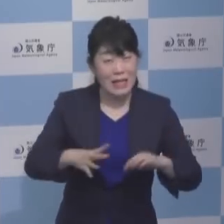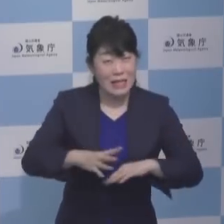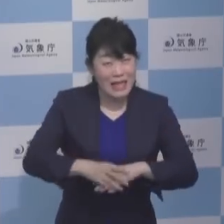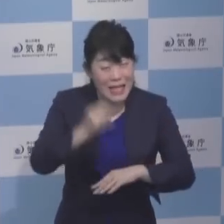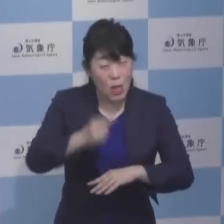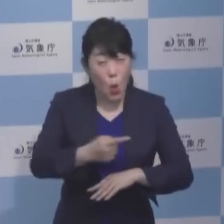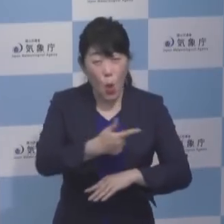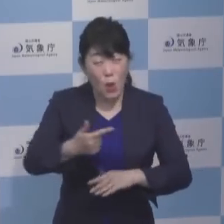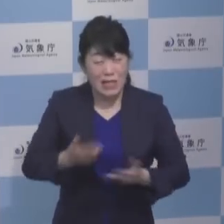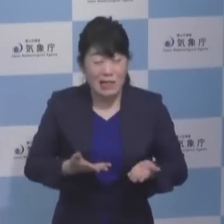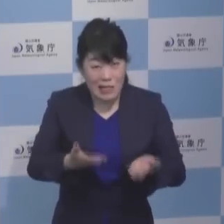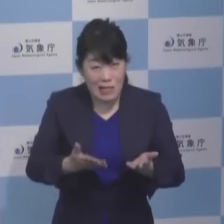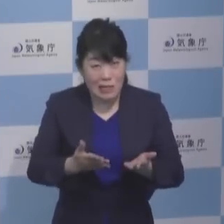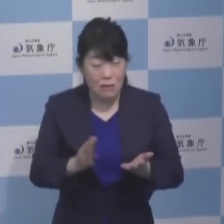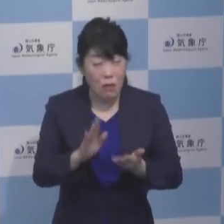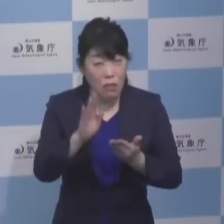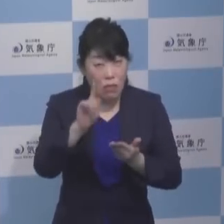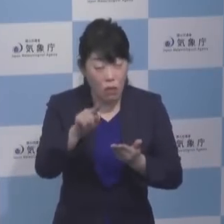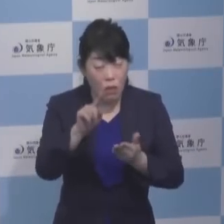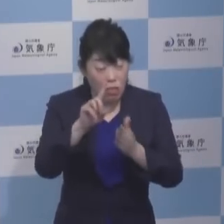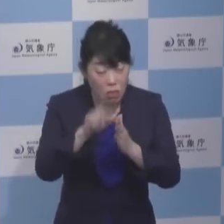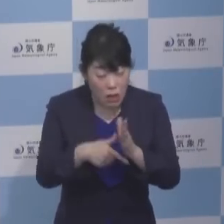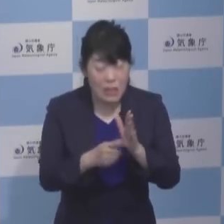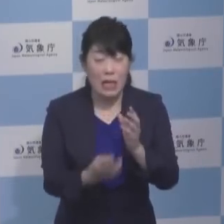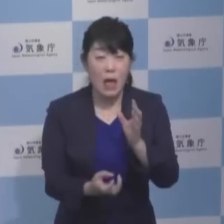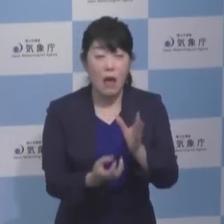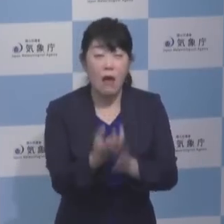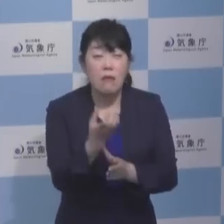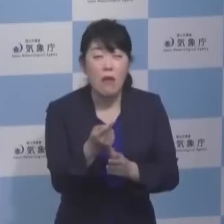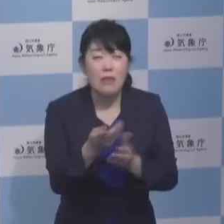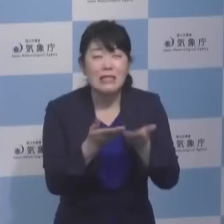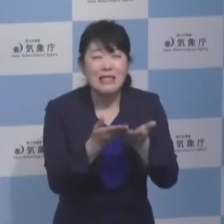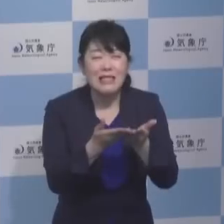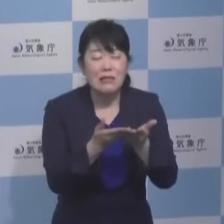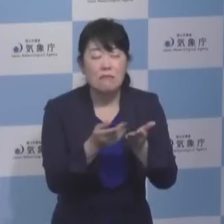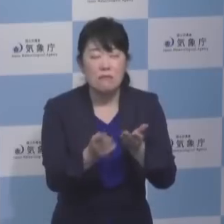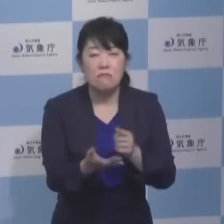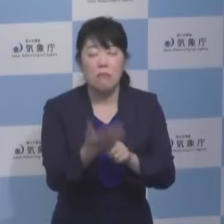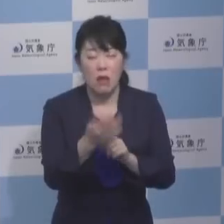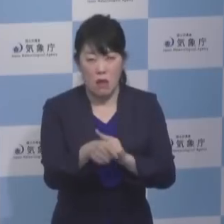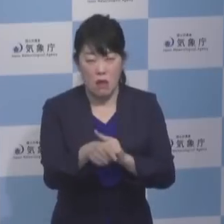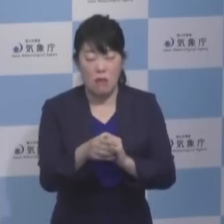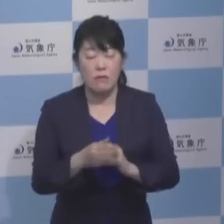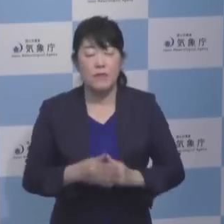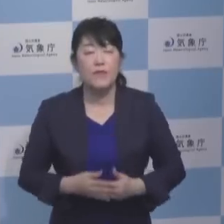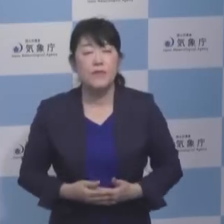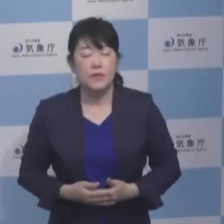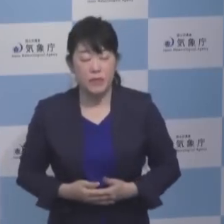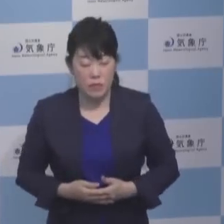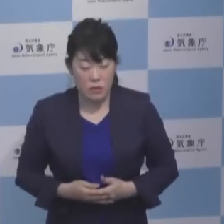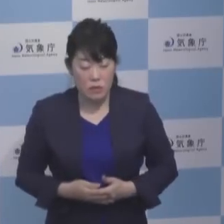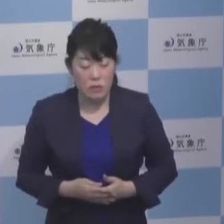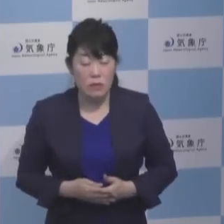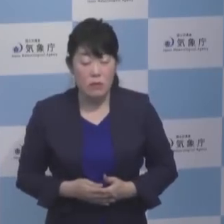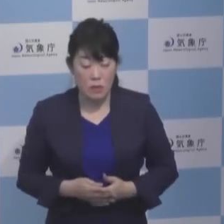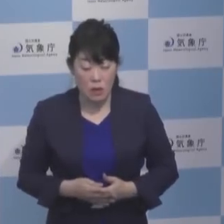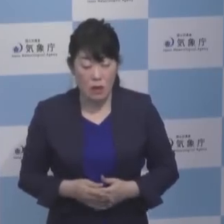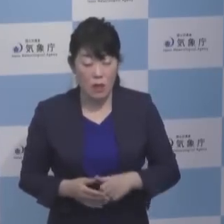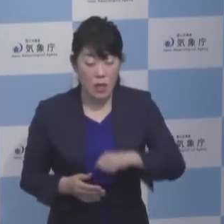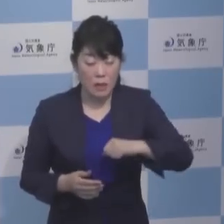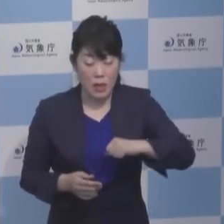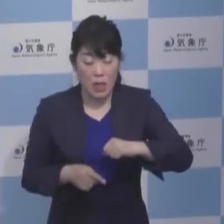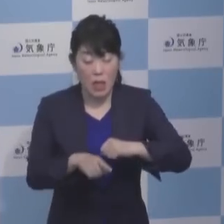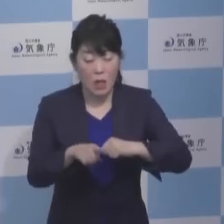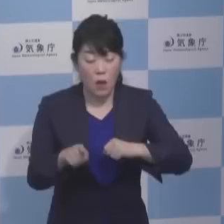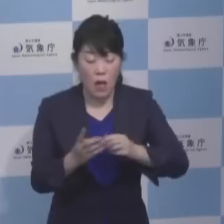に発生している地震を示しています。右側にその地震の発生状況の